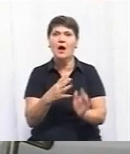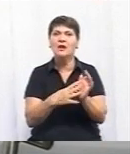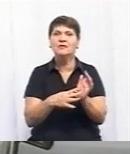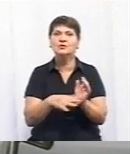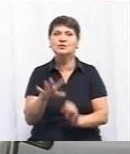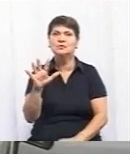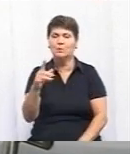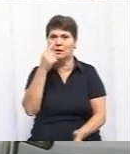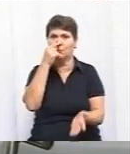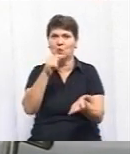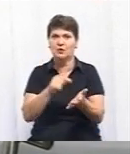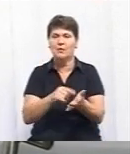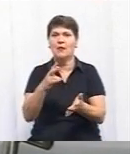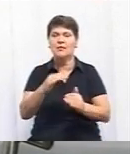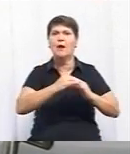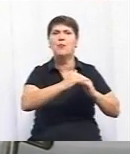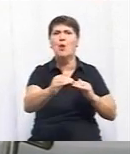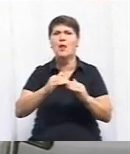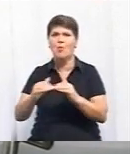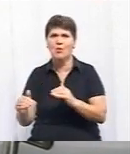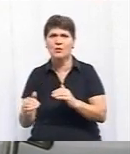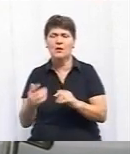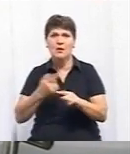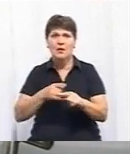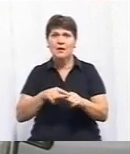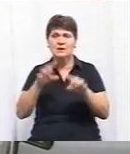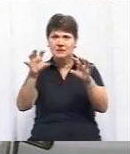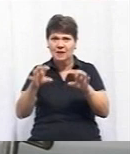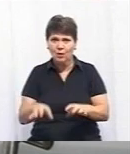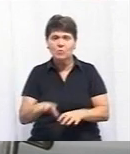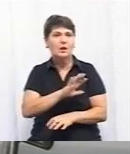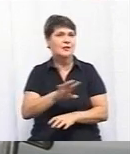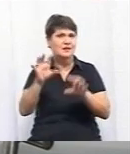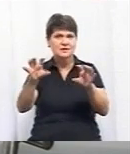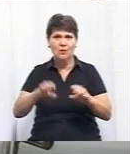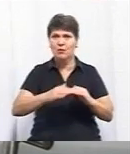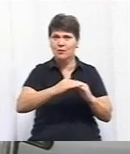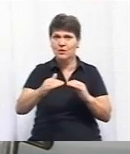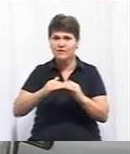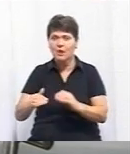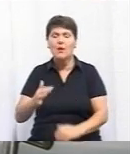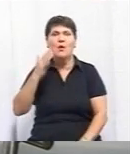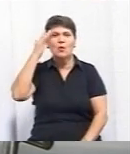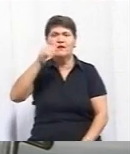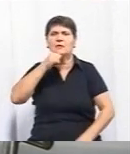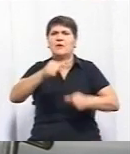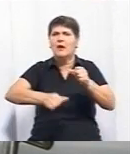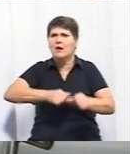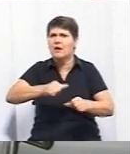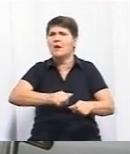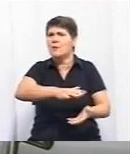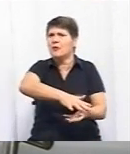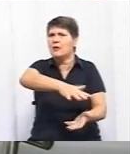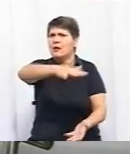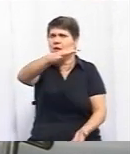95% потрапляє на полігони. Притому полігони закон і незаконні. От уявіть собі, що воно віками там лежить, і воно